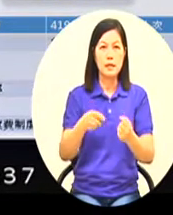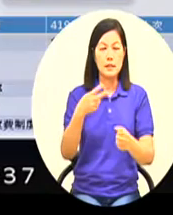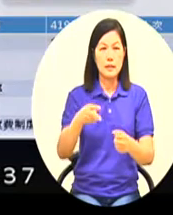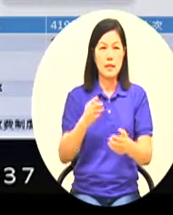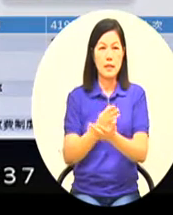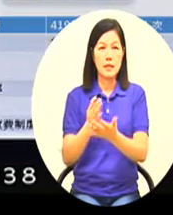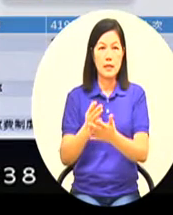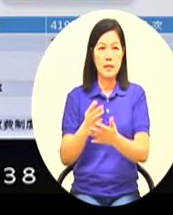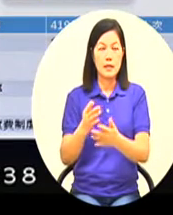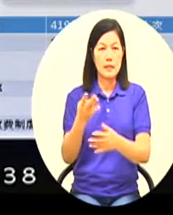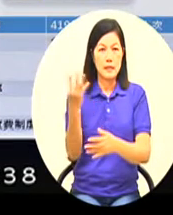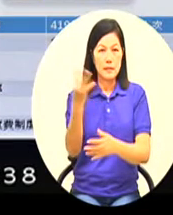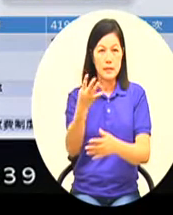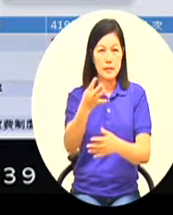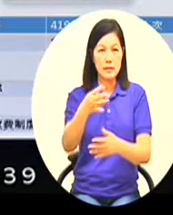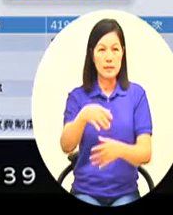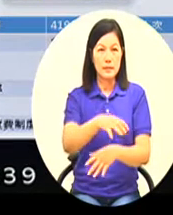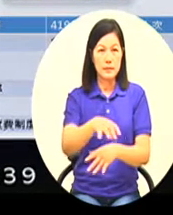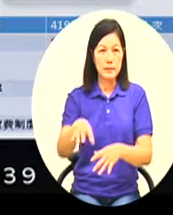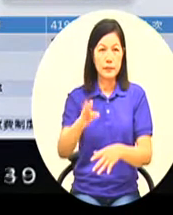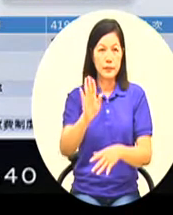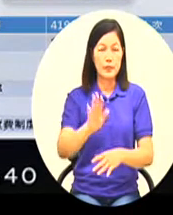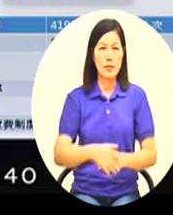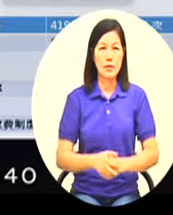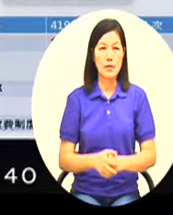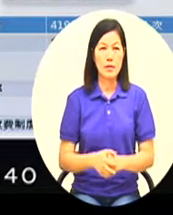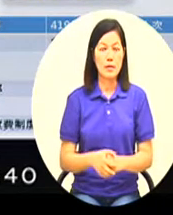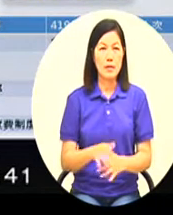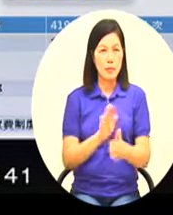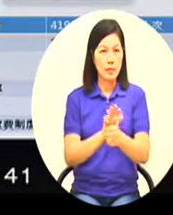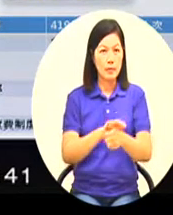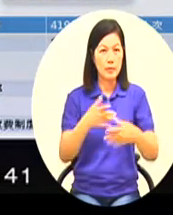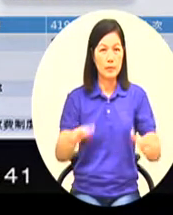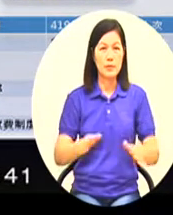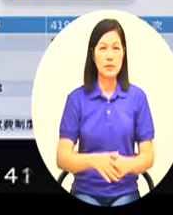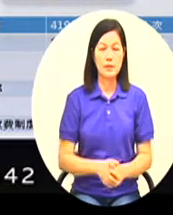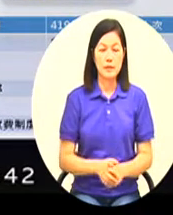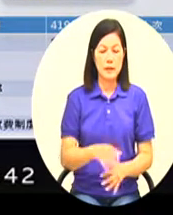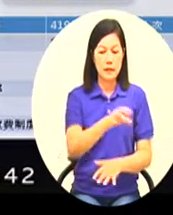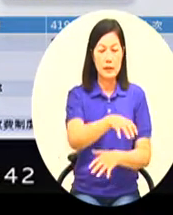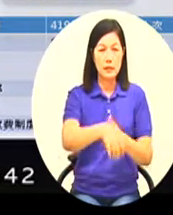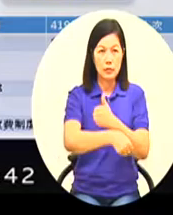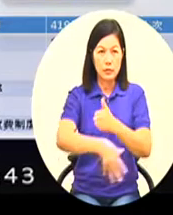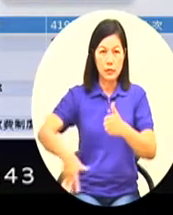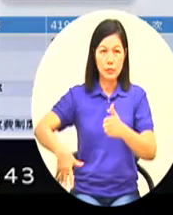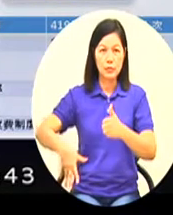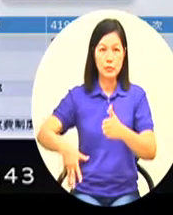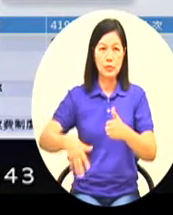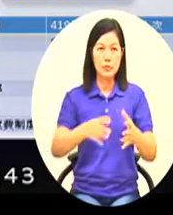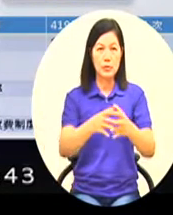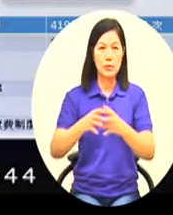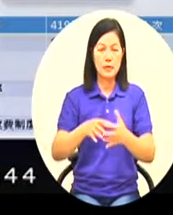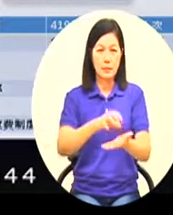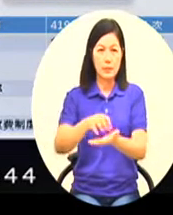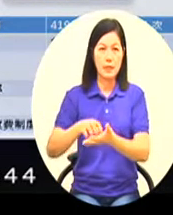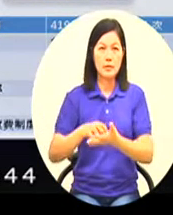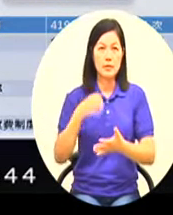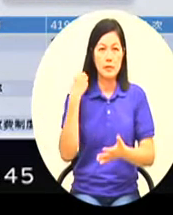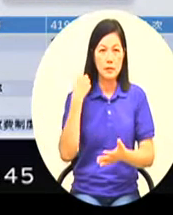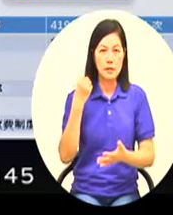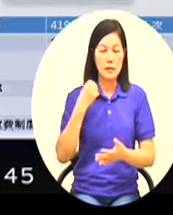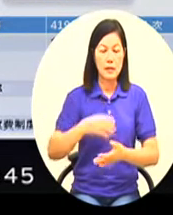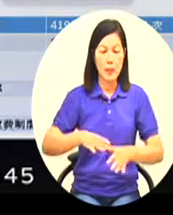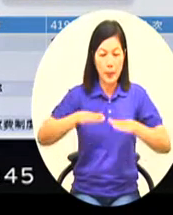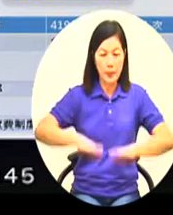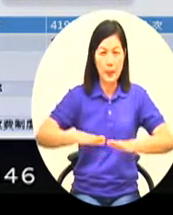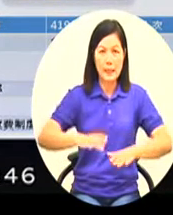本市紧急救护效能，注意良多，并对本市各机关团体办理心肺复苏式、自